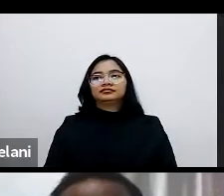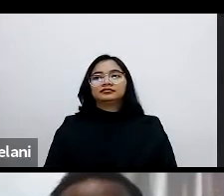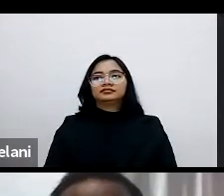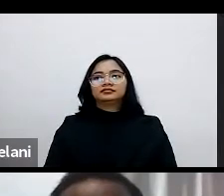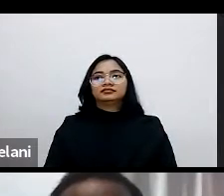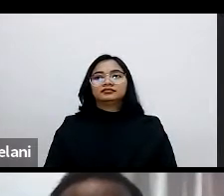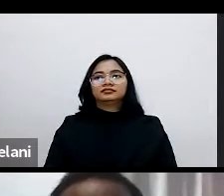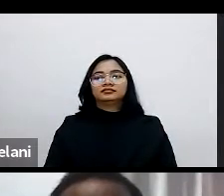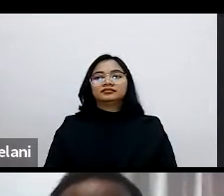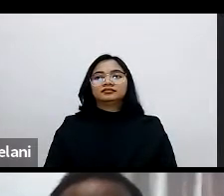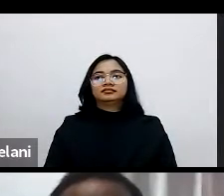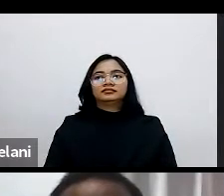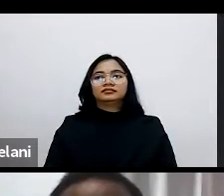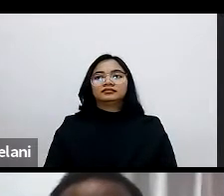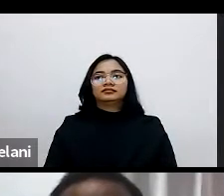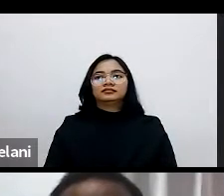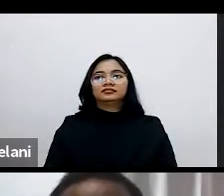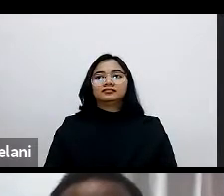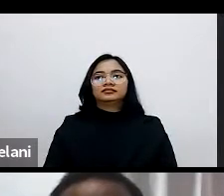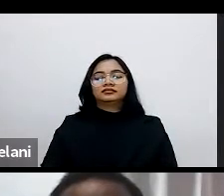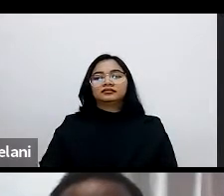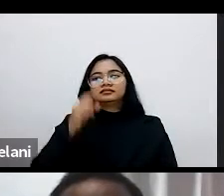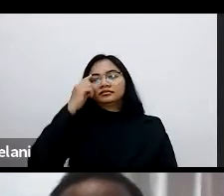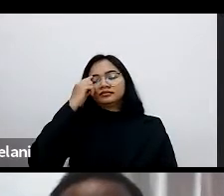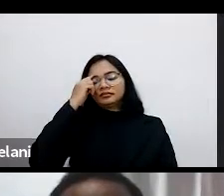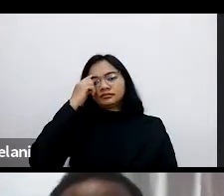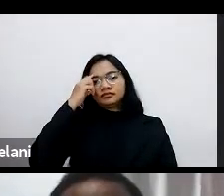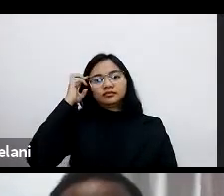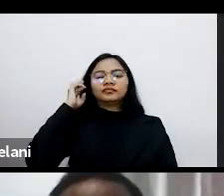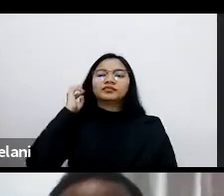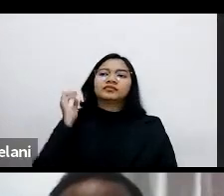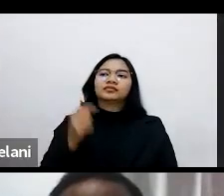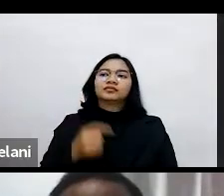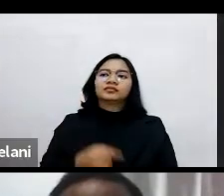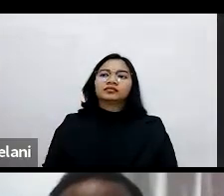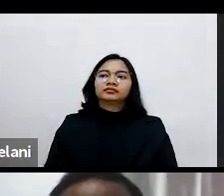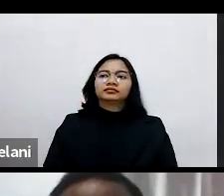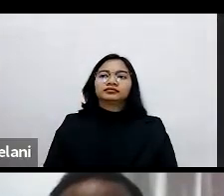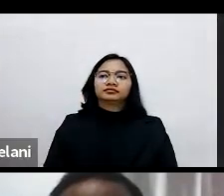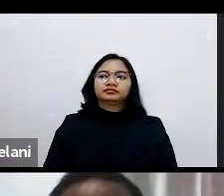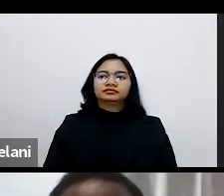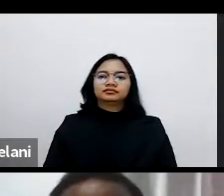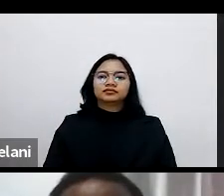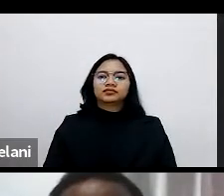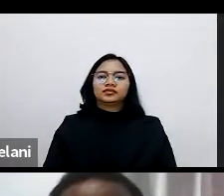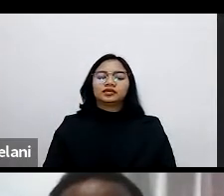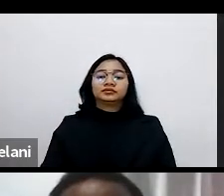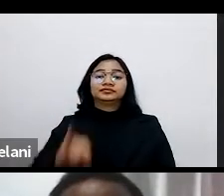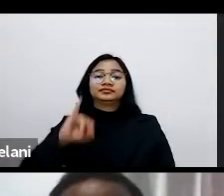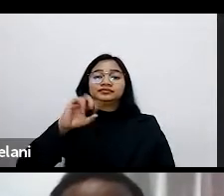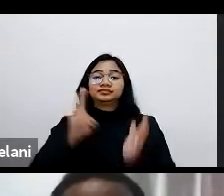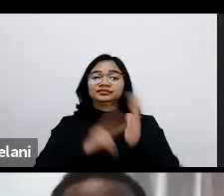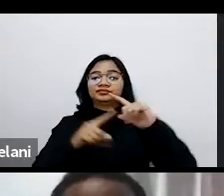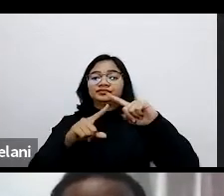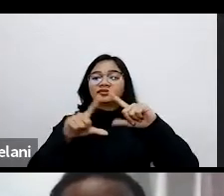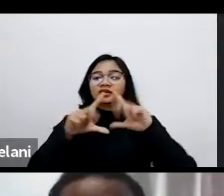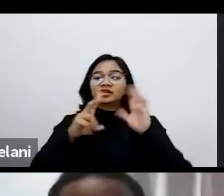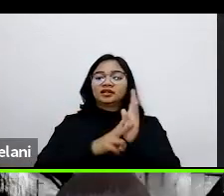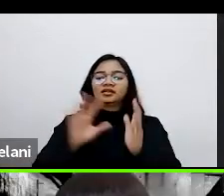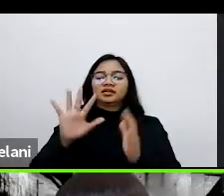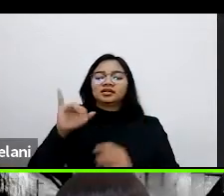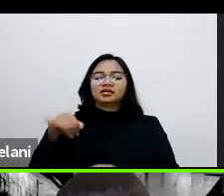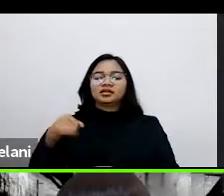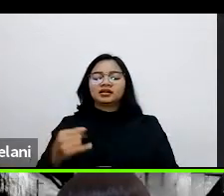sorry. Kok kayaknya ada echo. Saya nggak harus pergi secepatnya karena tidak jadi rapat. Tapi